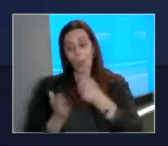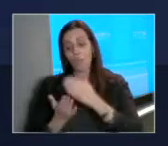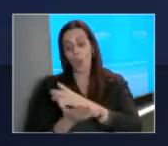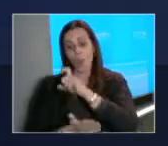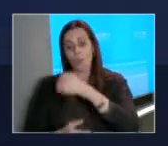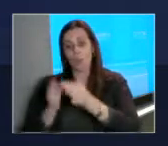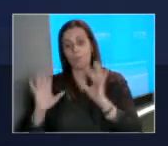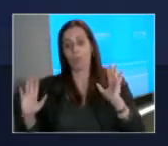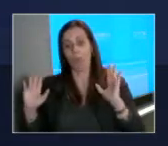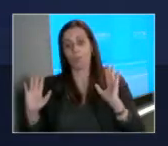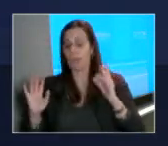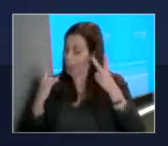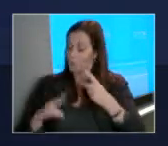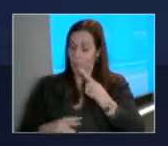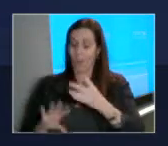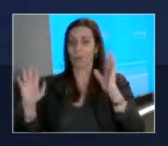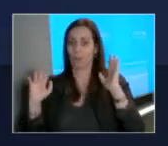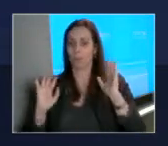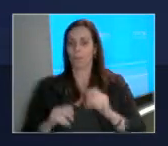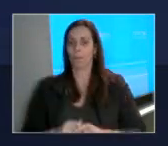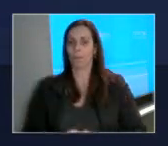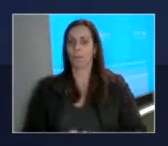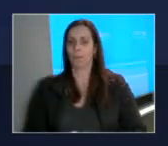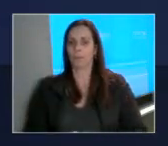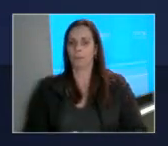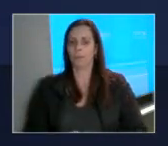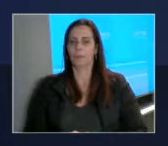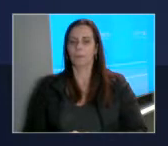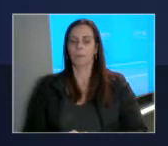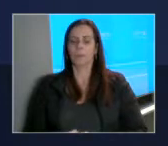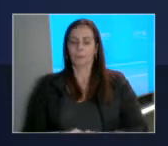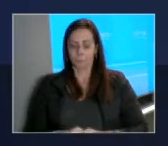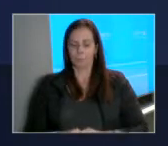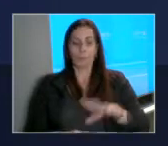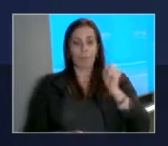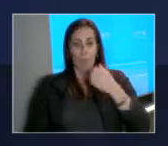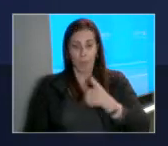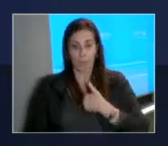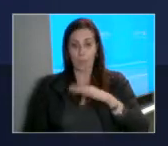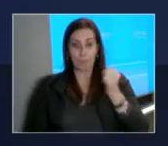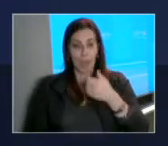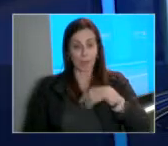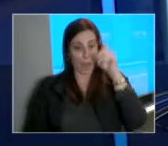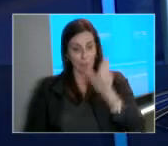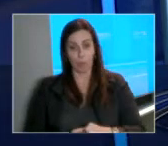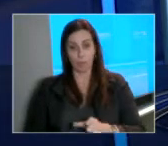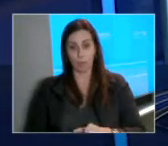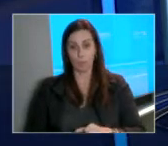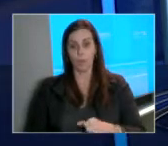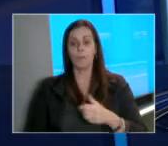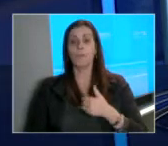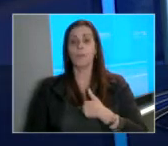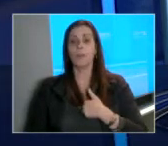שתוכח אשמתו. כולם. זה גם. כל בן אדם במדינה חף מפשע עד שתוכח אשמתו. רגע שנייה, אם אני אדם שעומד מול